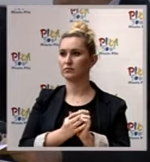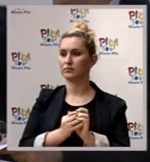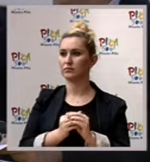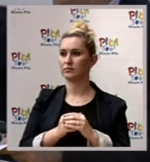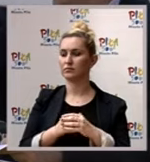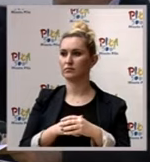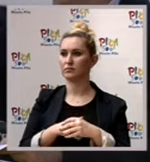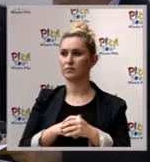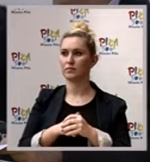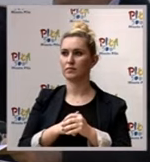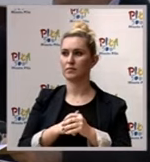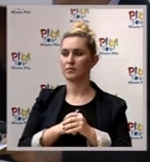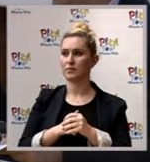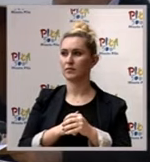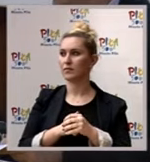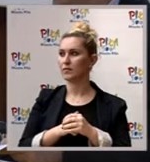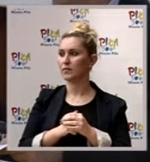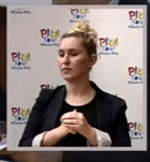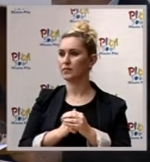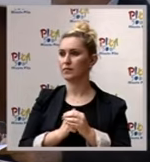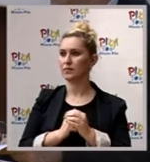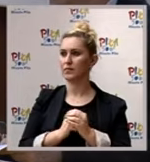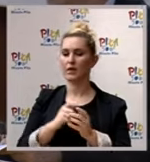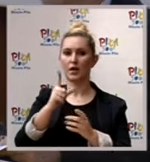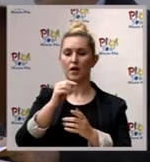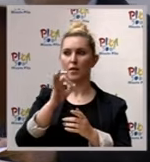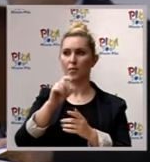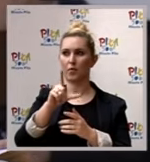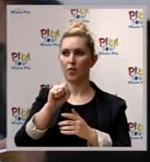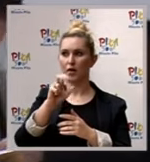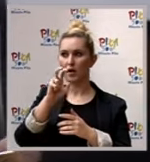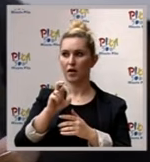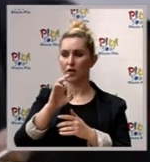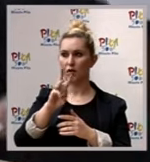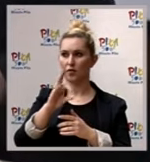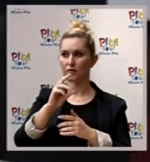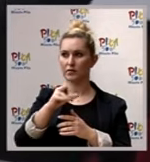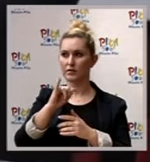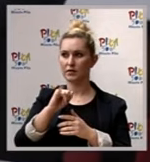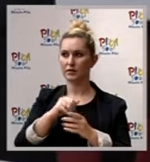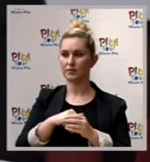radny Waldemar Polachowski i Dorota Urbańska na końcu.